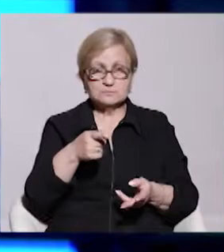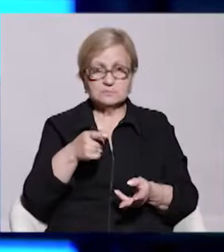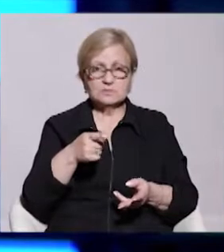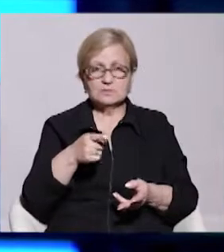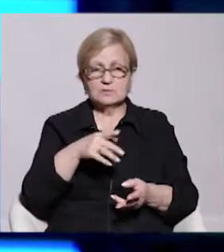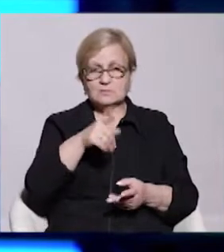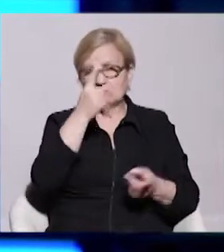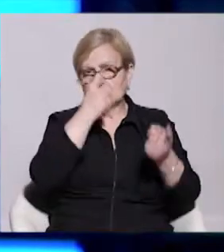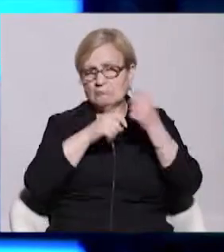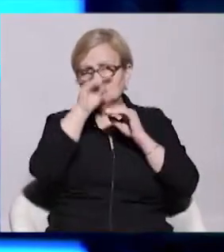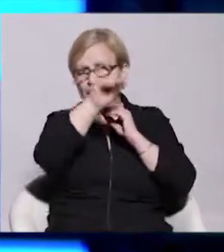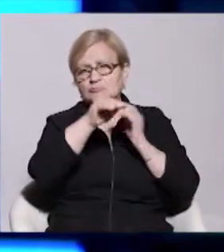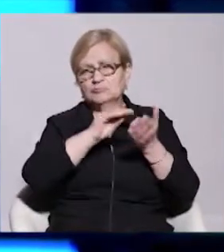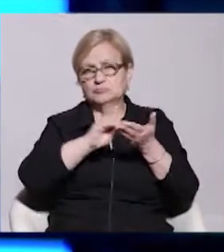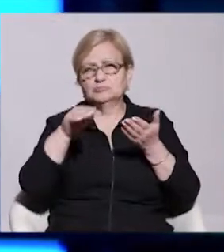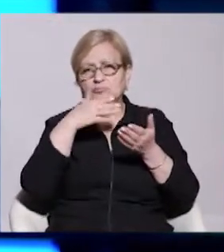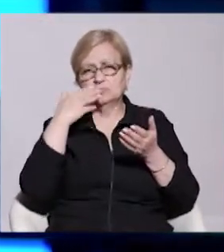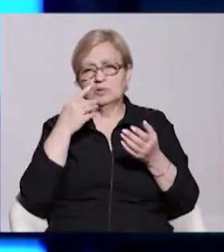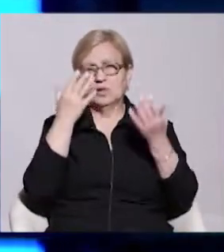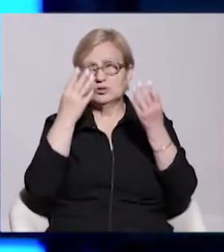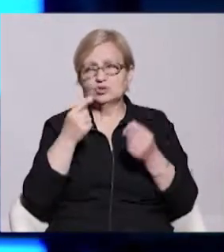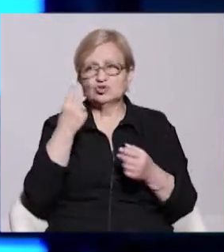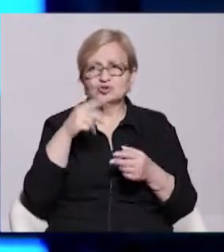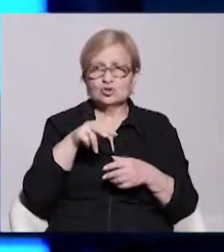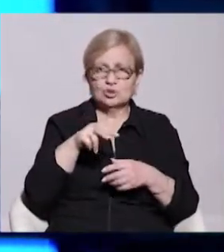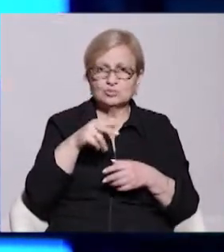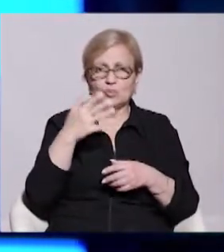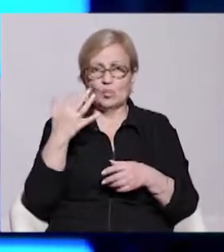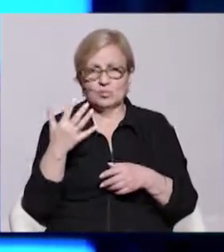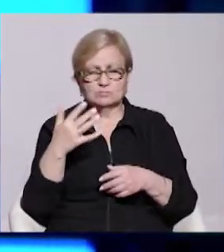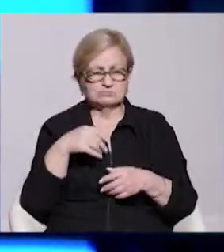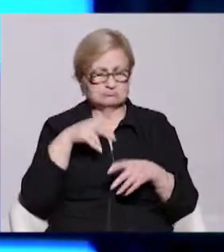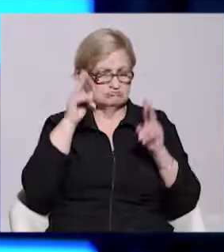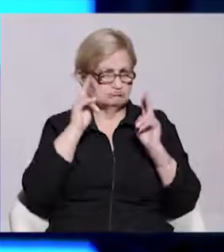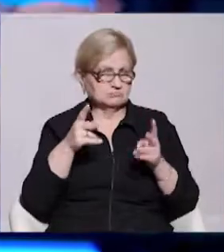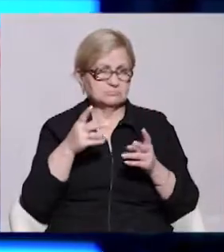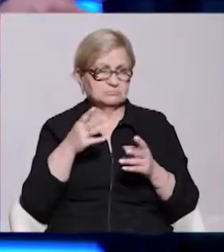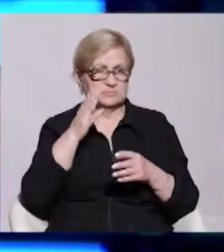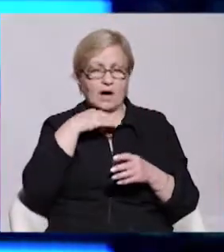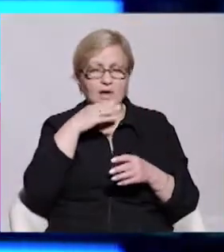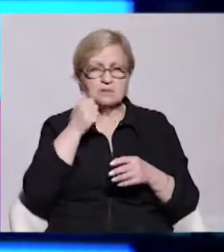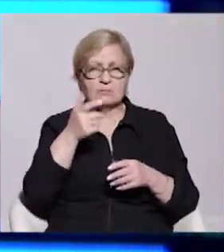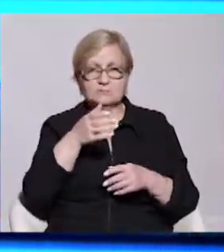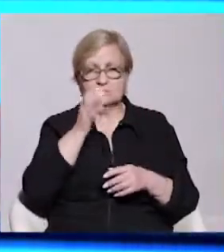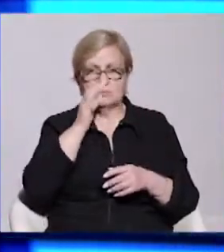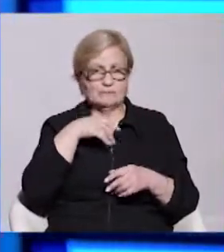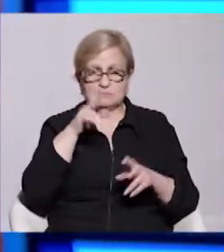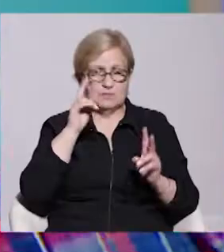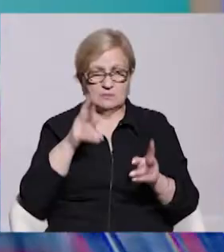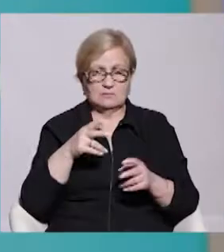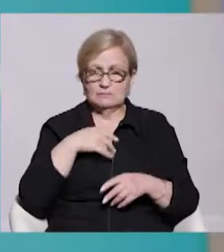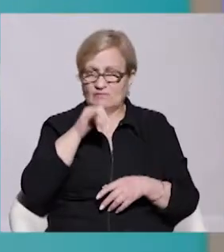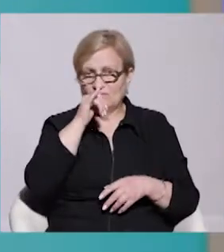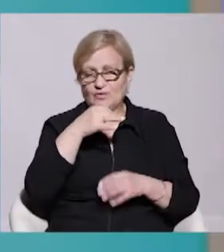ხომ იმ ინფორმაციით. 1 ლიტრს სვავს დღეში, 2 ლიტრს სვავს, 5 ლიტრს სვავს, 10 ლიტრს სვავს, არ ვიცით. ამ კითხვასაც